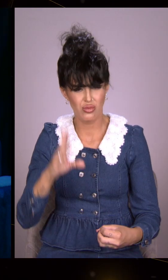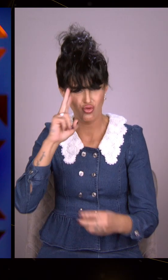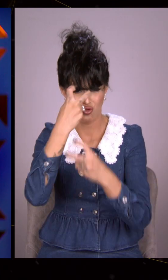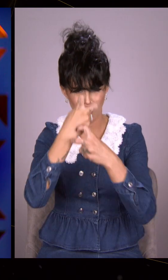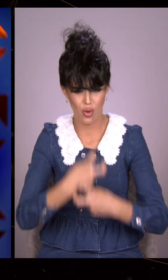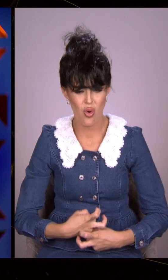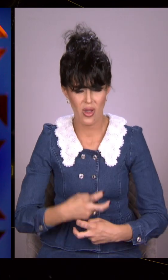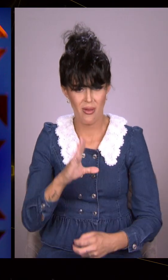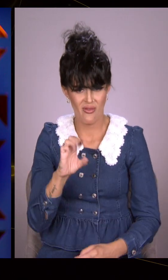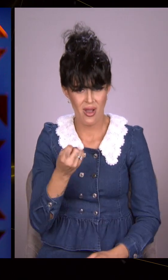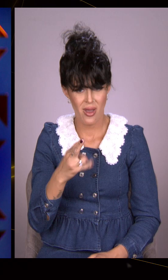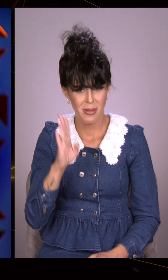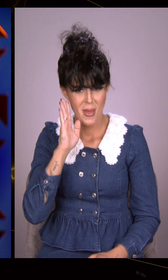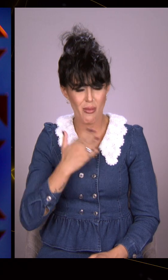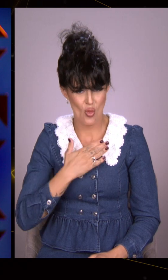навіть кісточки.